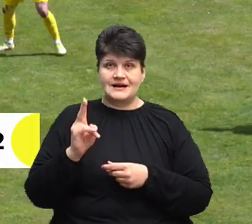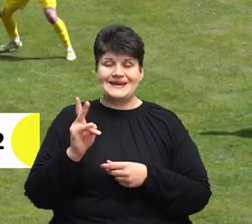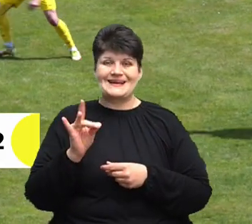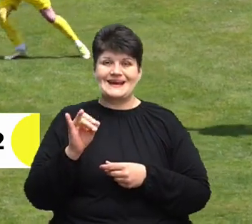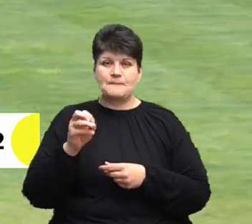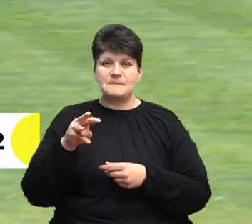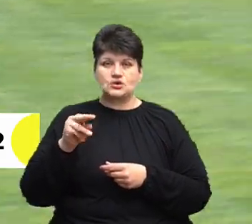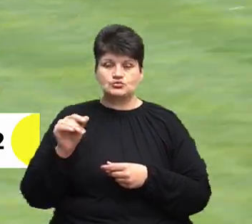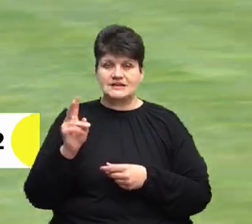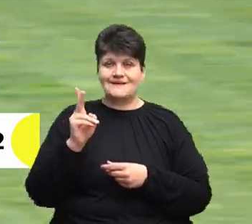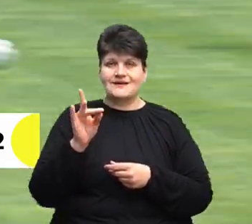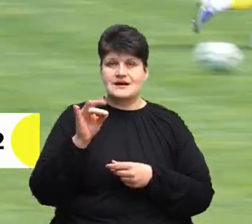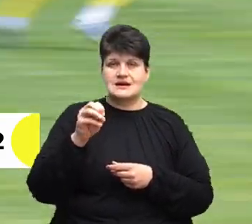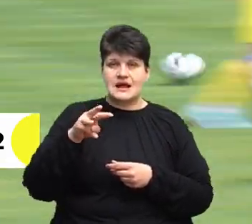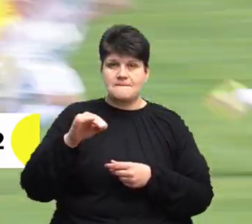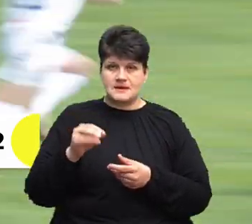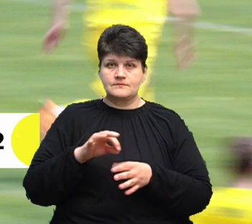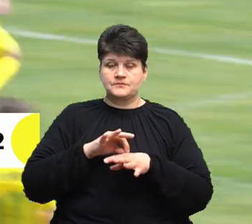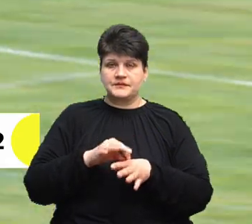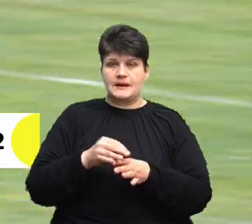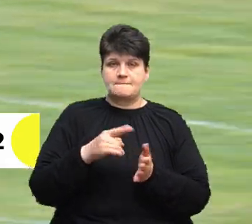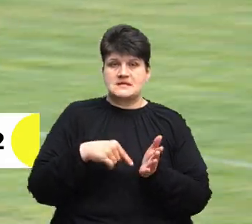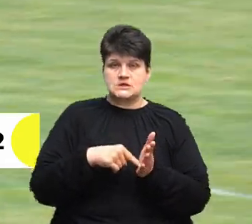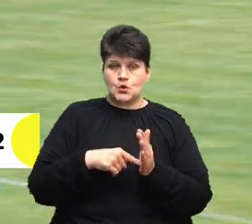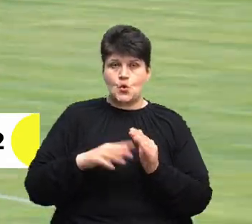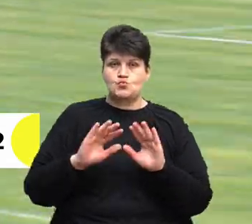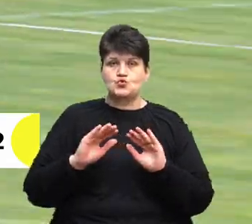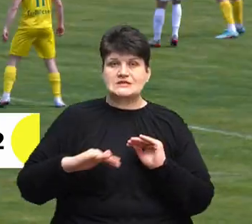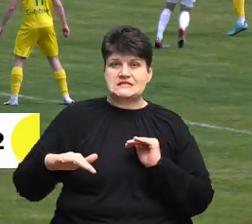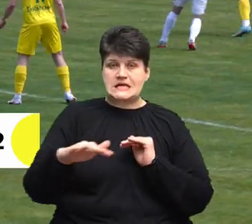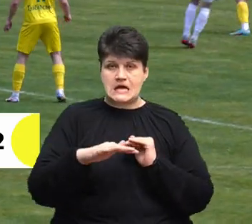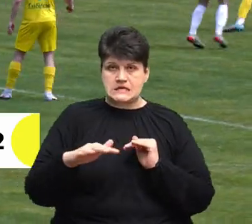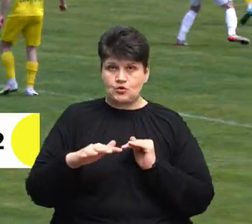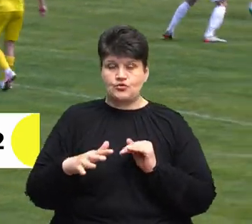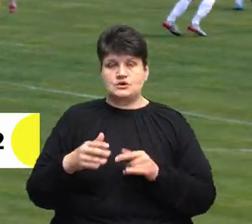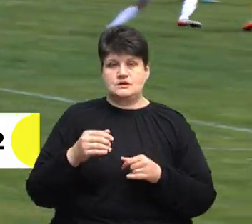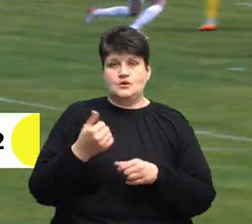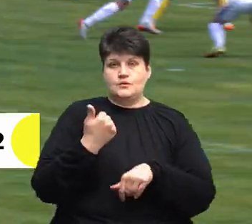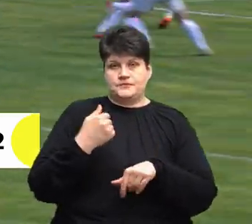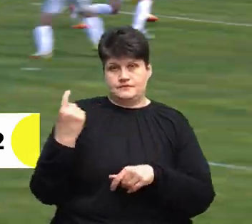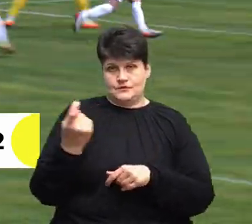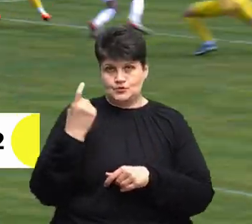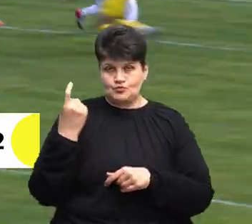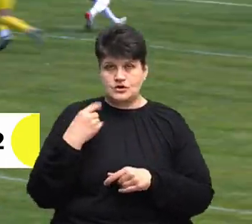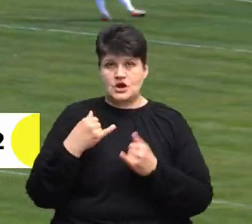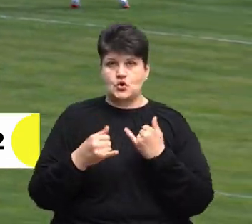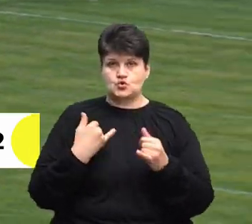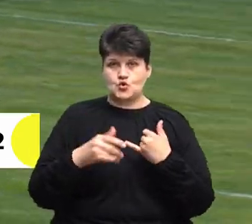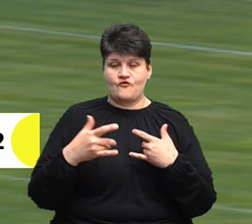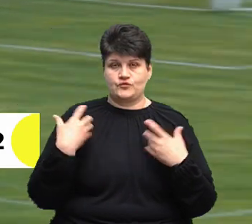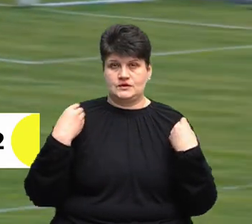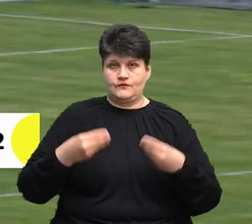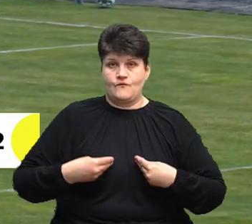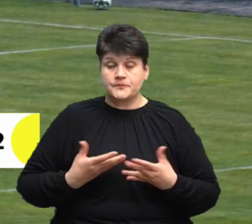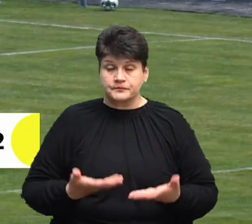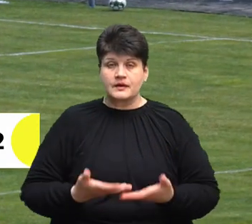міському стадіоні Тернополя. Господарі поля у жовтій формі. На 29-й хвилині рахунок у грі відкрили гості. Гол у